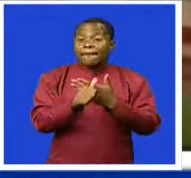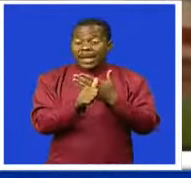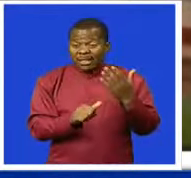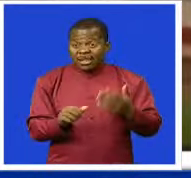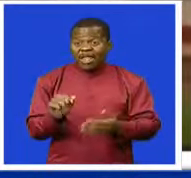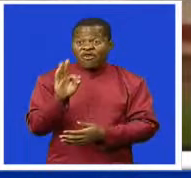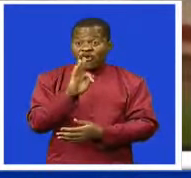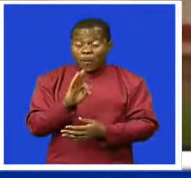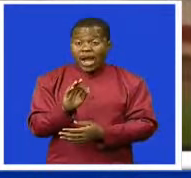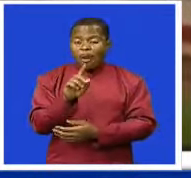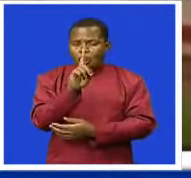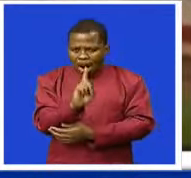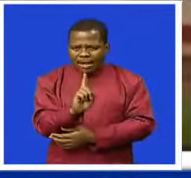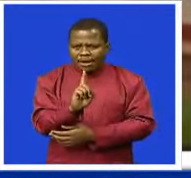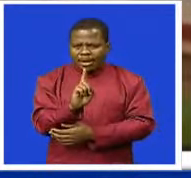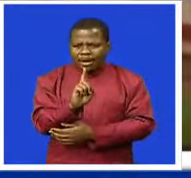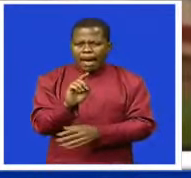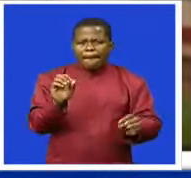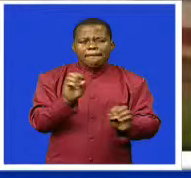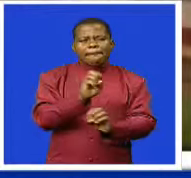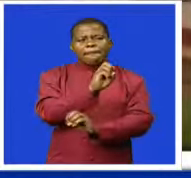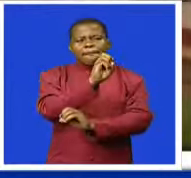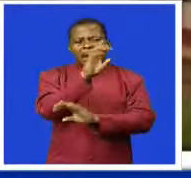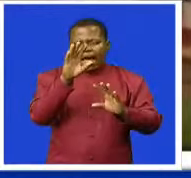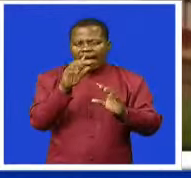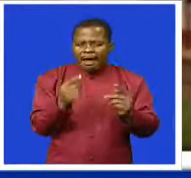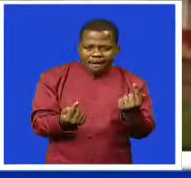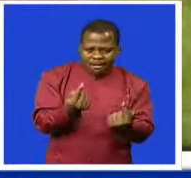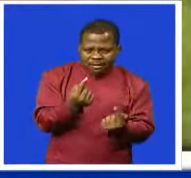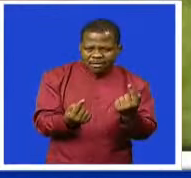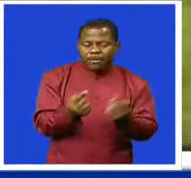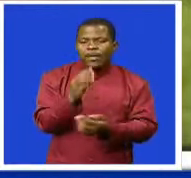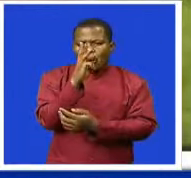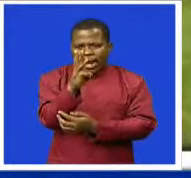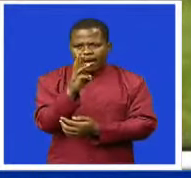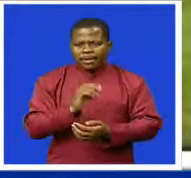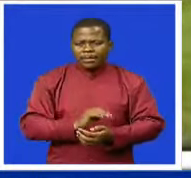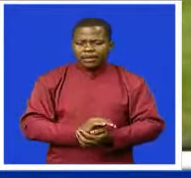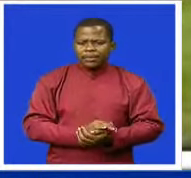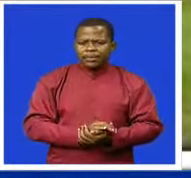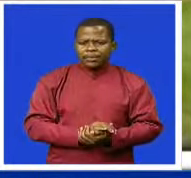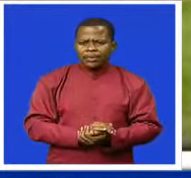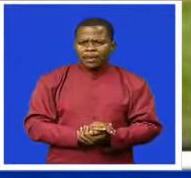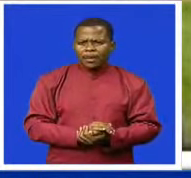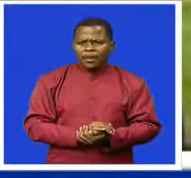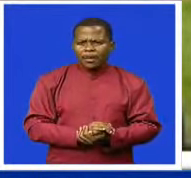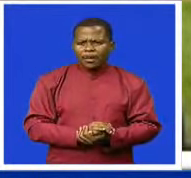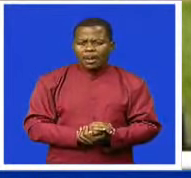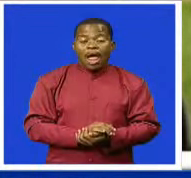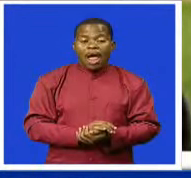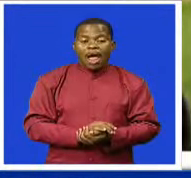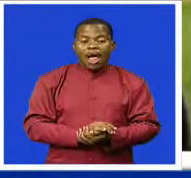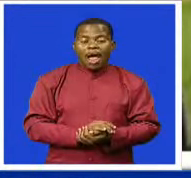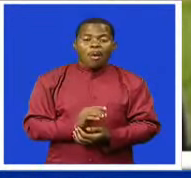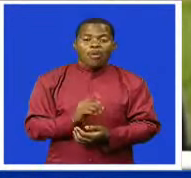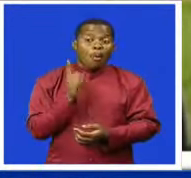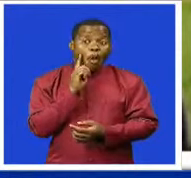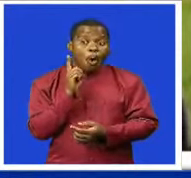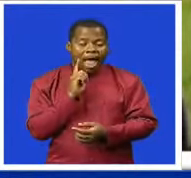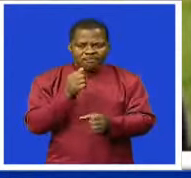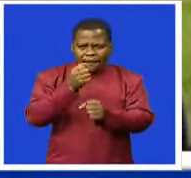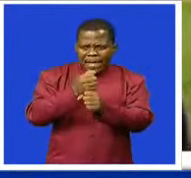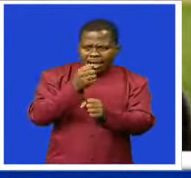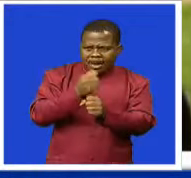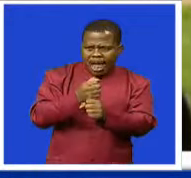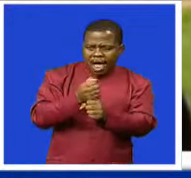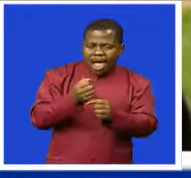1 February kuthi sibheke kuphi ke manje. Lobukeke kusebenza kwenkampani yamagesi Vusga naye